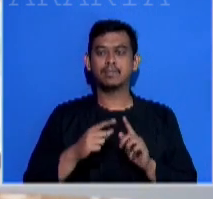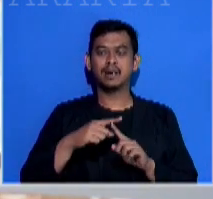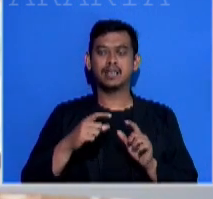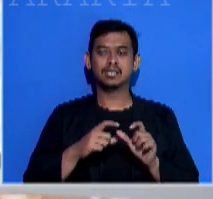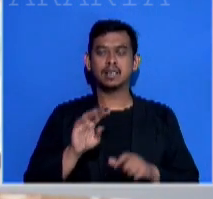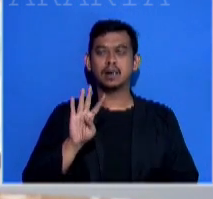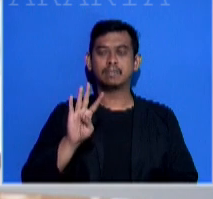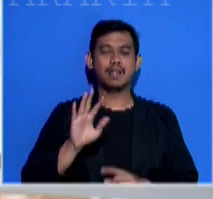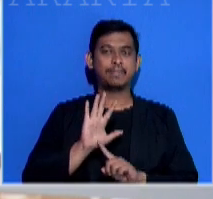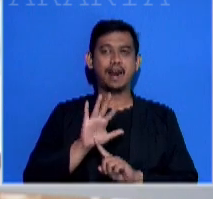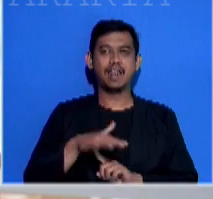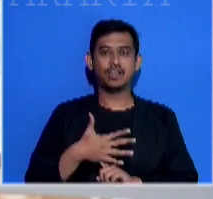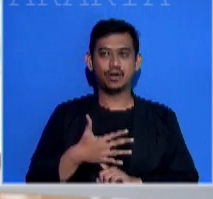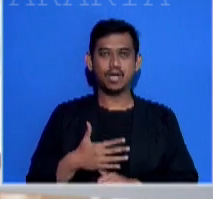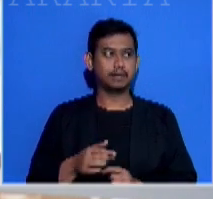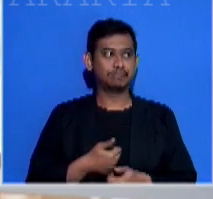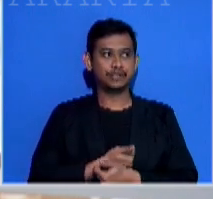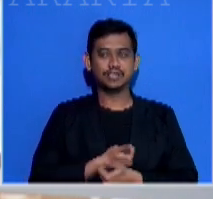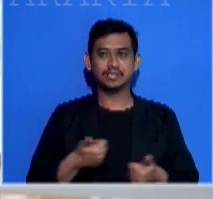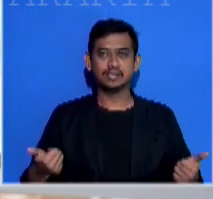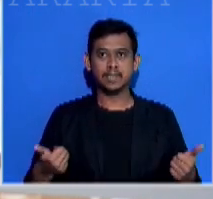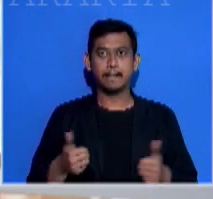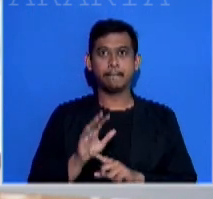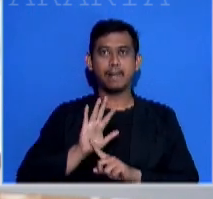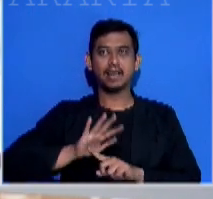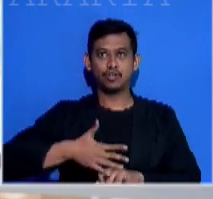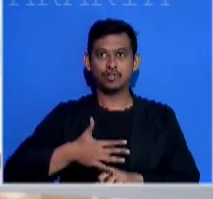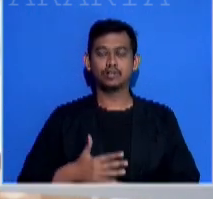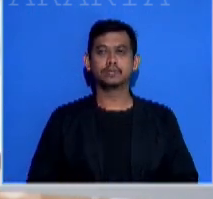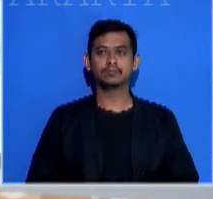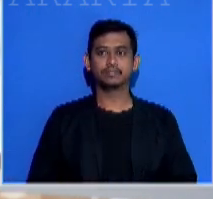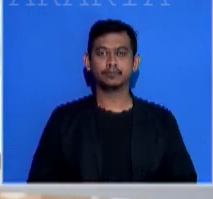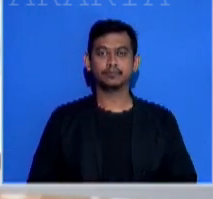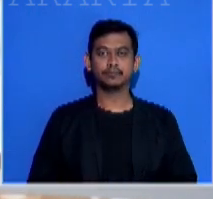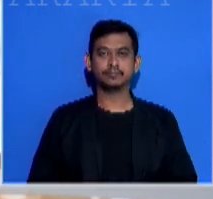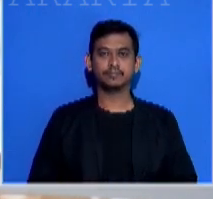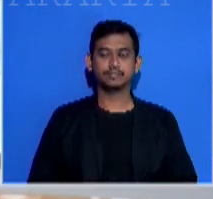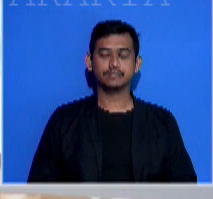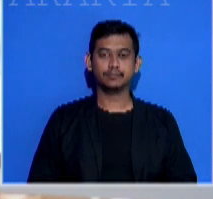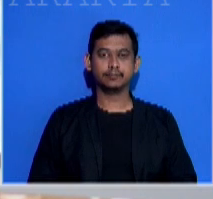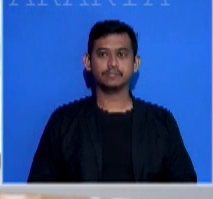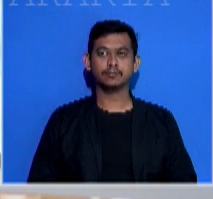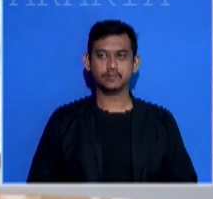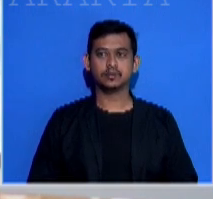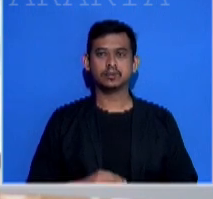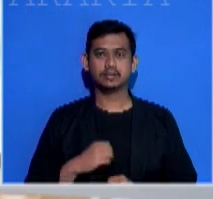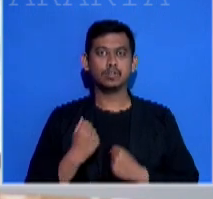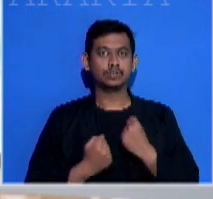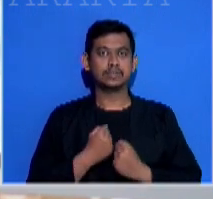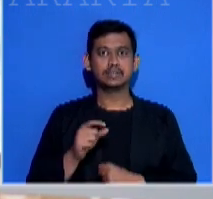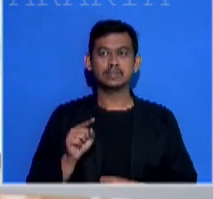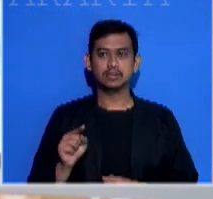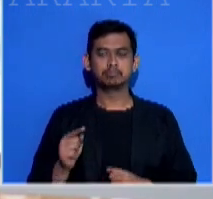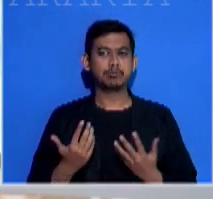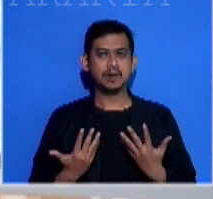bersih pantai di objek wisata pantai cemorosewu kawasan Parang Tritis Bantul darwa Yogyakarta kegiatan tersebut merupakan rangkaian